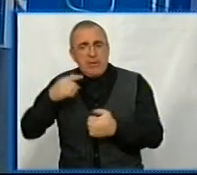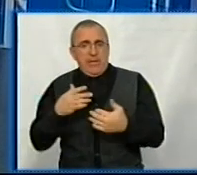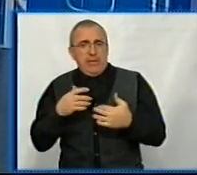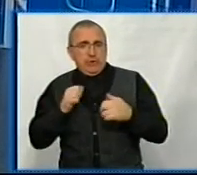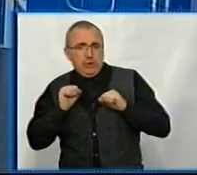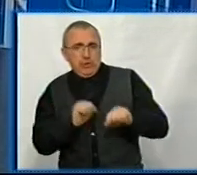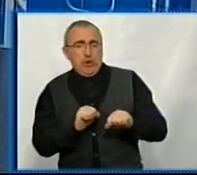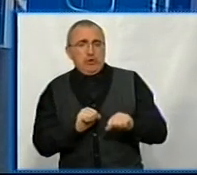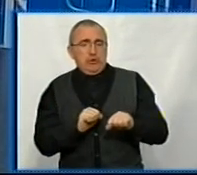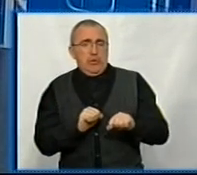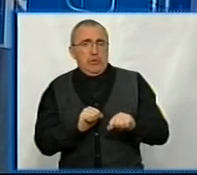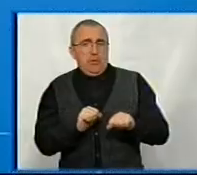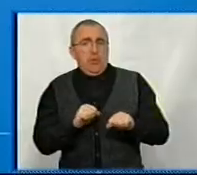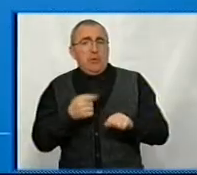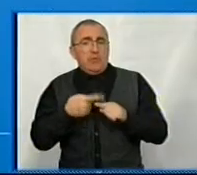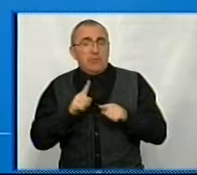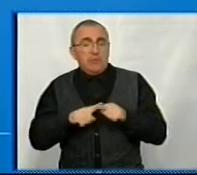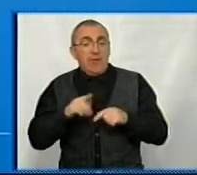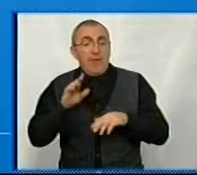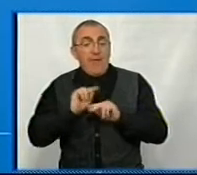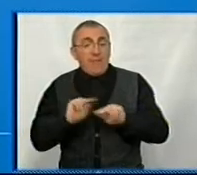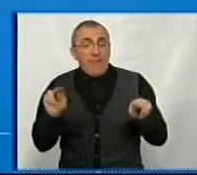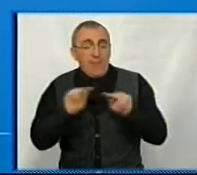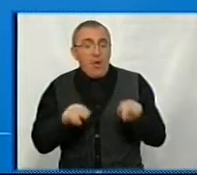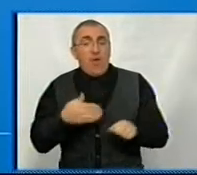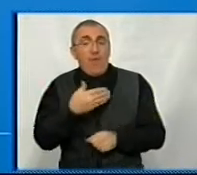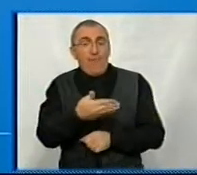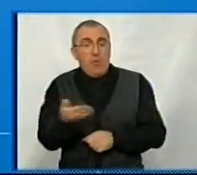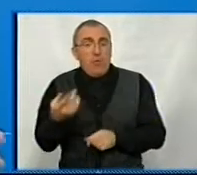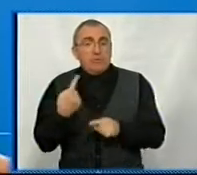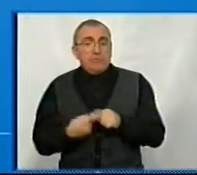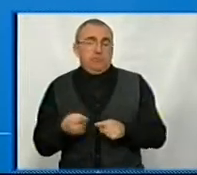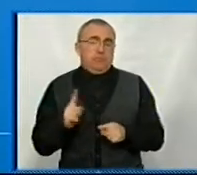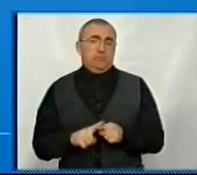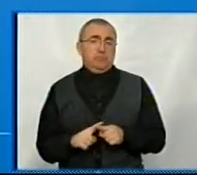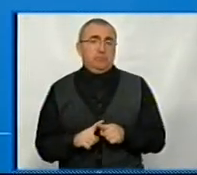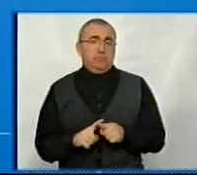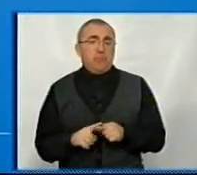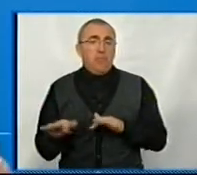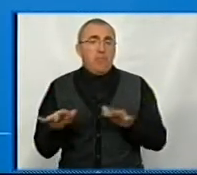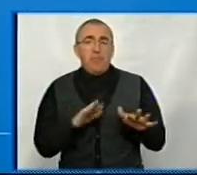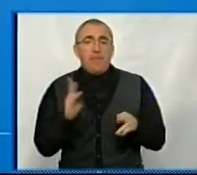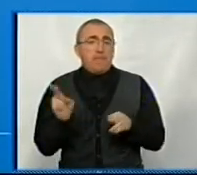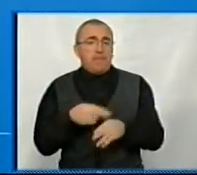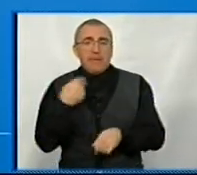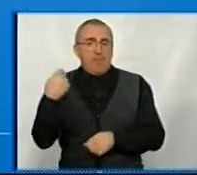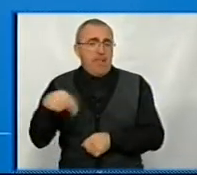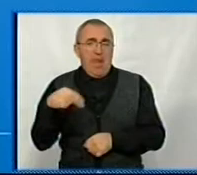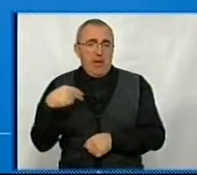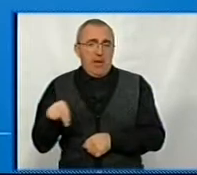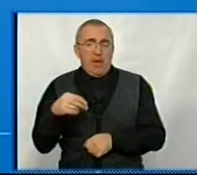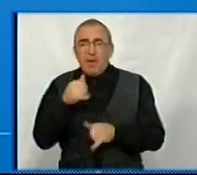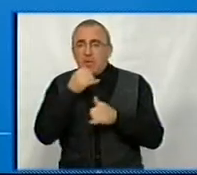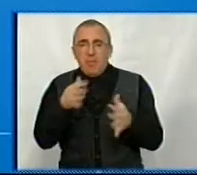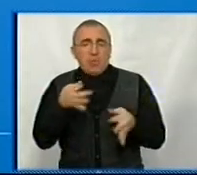їх? Розумієте, вся річ в тому, що виховання, воно це такий процес безперервний. І не